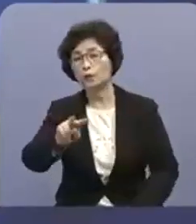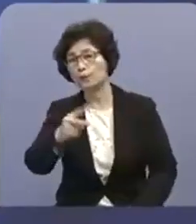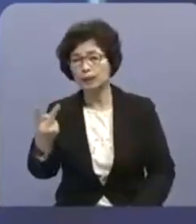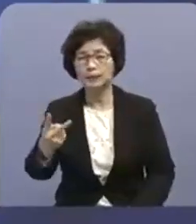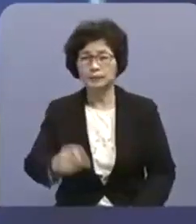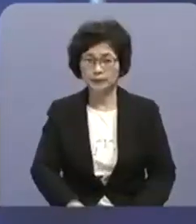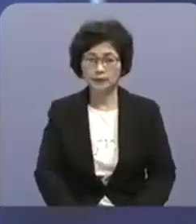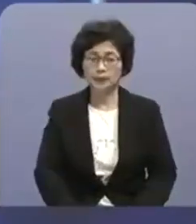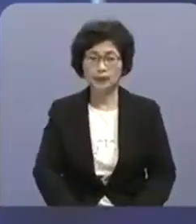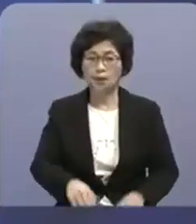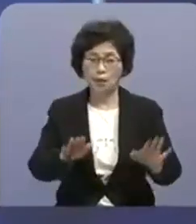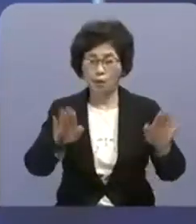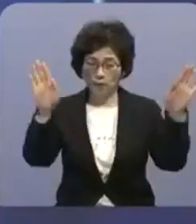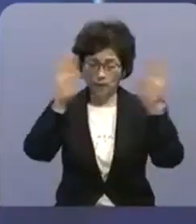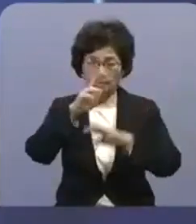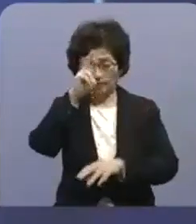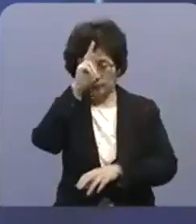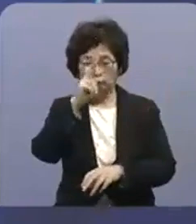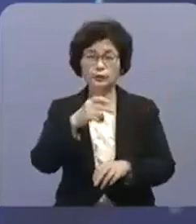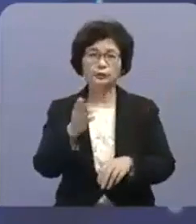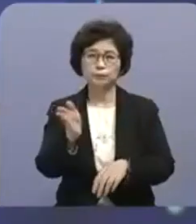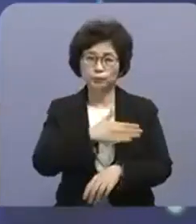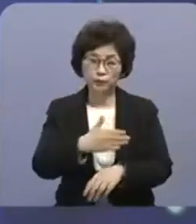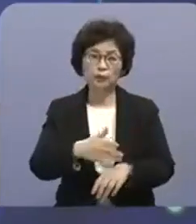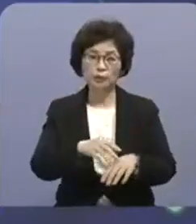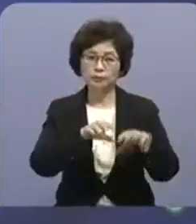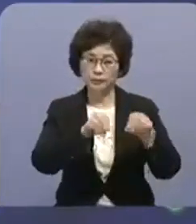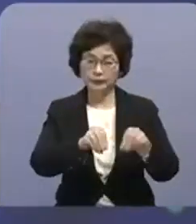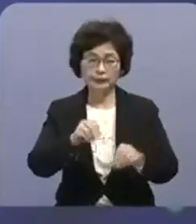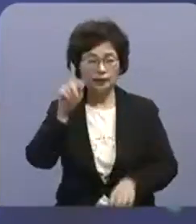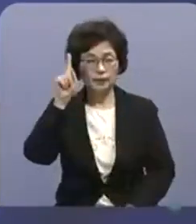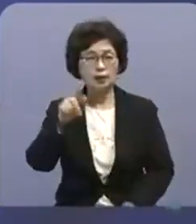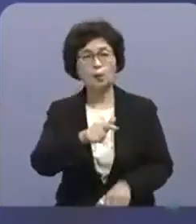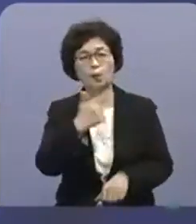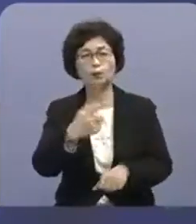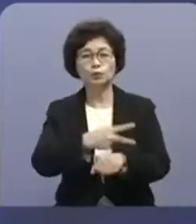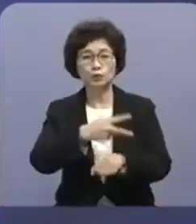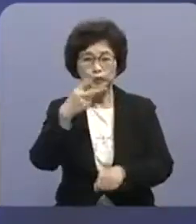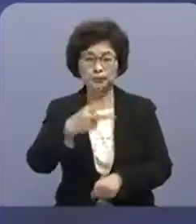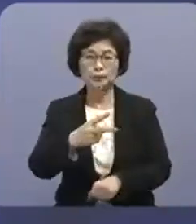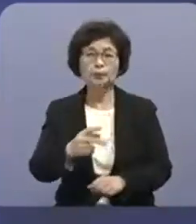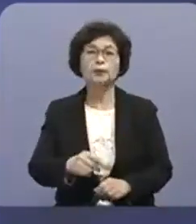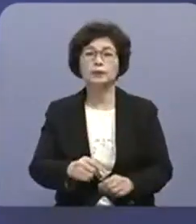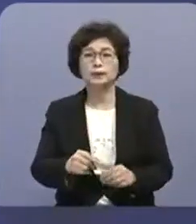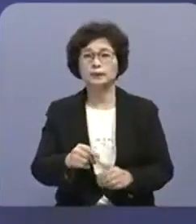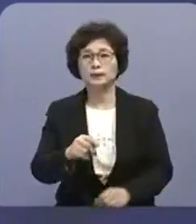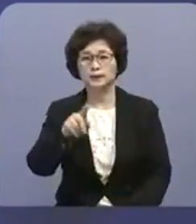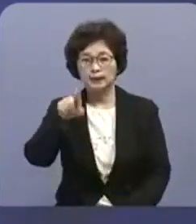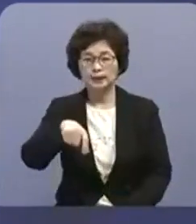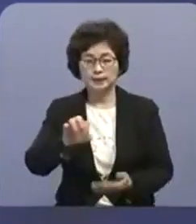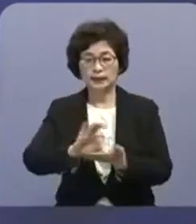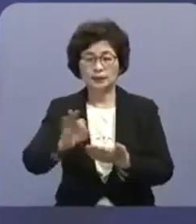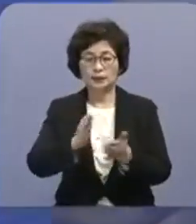일시 중단됐다가 내일 오후 2시부터 다시 운영을 시작합니다. 뭐가 달라지는지 이상준 기자가 보도합니다.